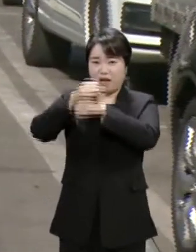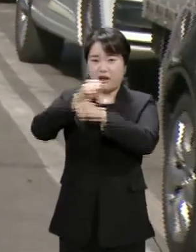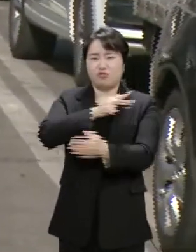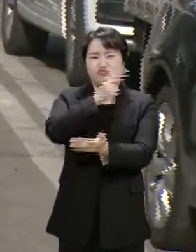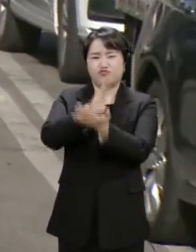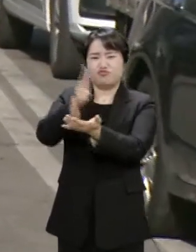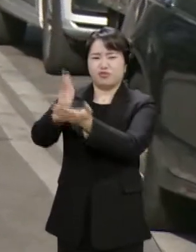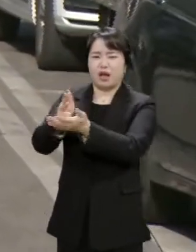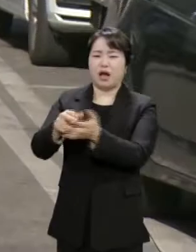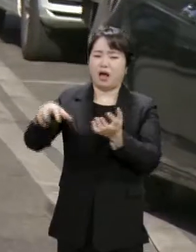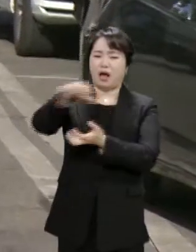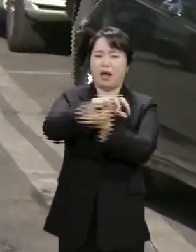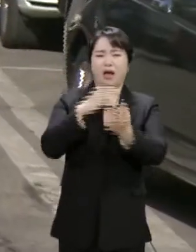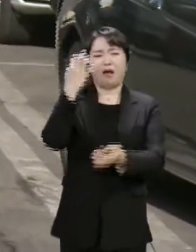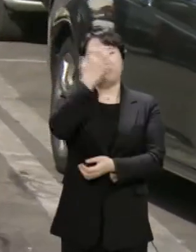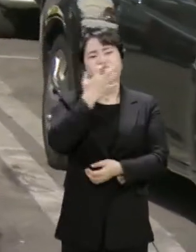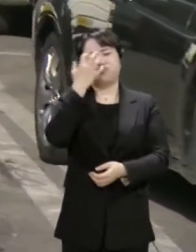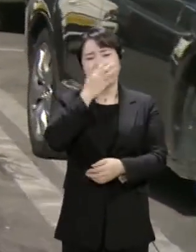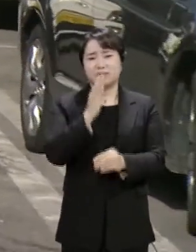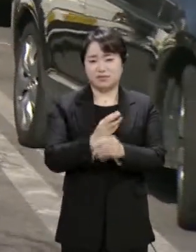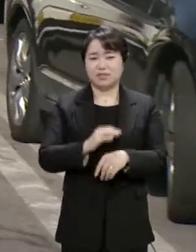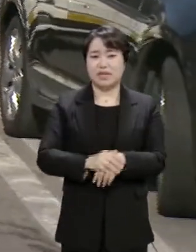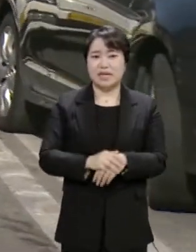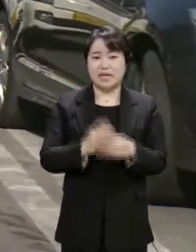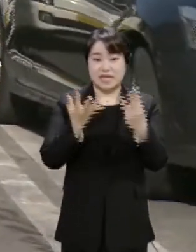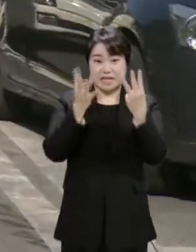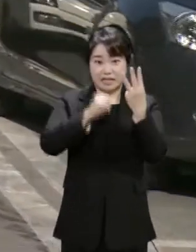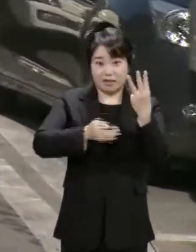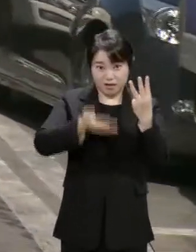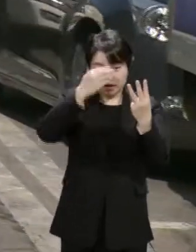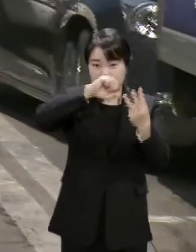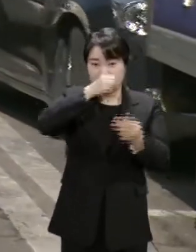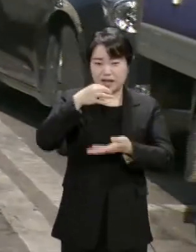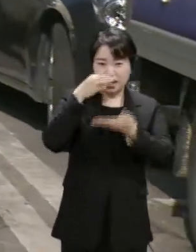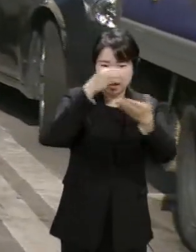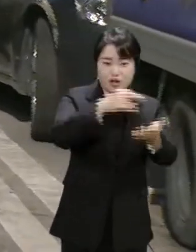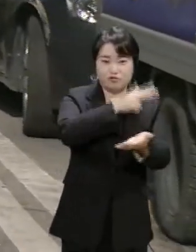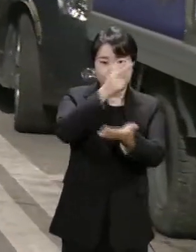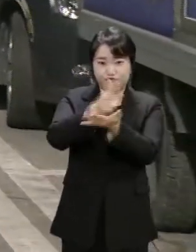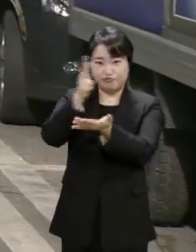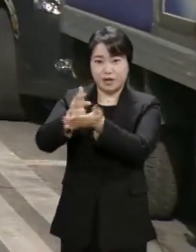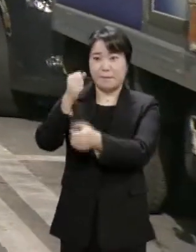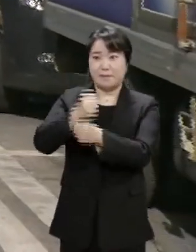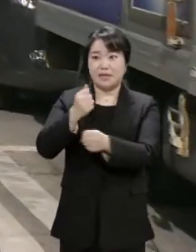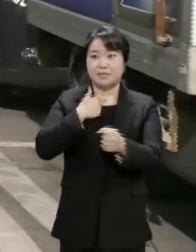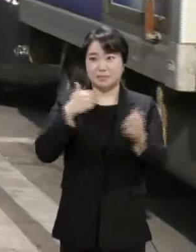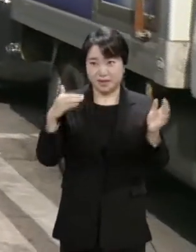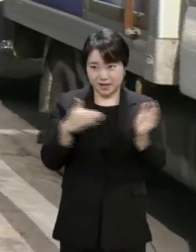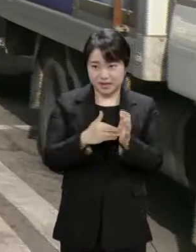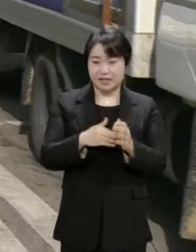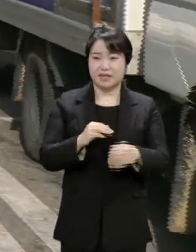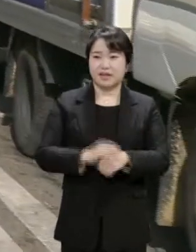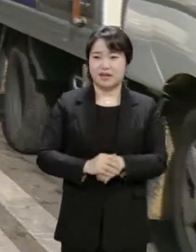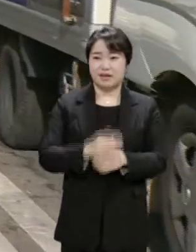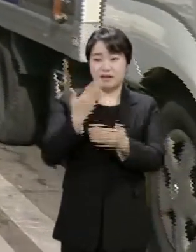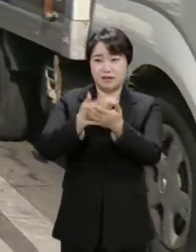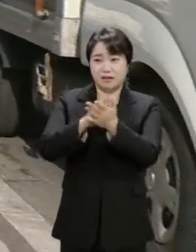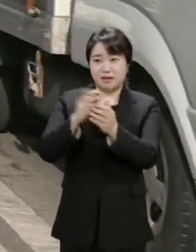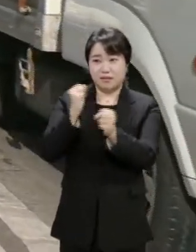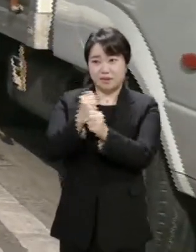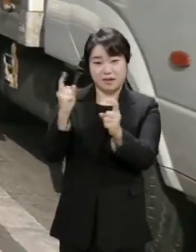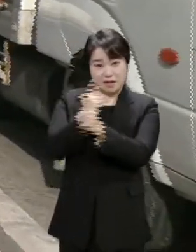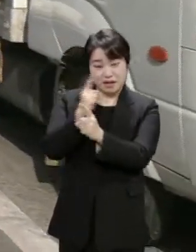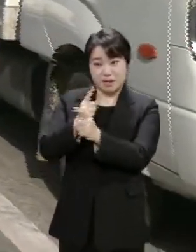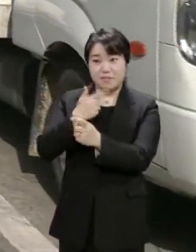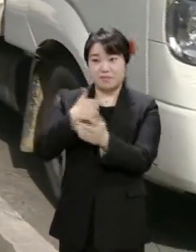차량들로 혼란스러운 모습입니다. 약 3억 원의 예산을 들여 노면 주차장을 만들고 일대를 정비할 예정이었지만